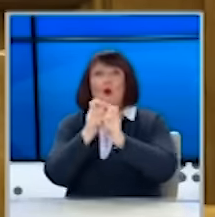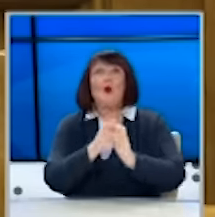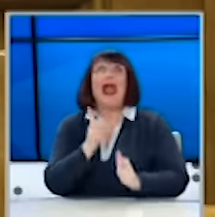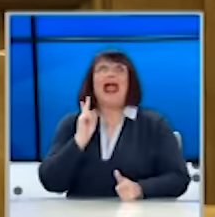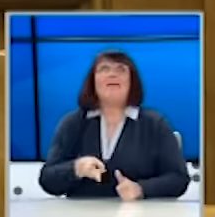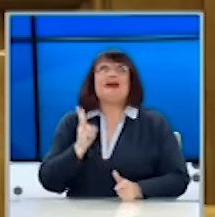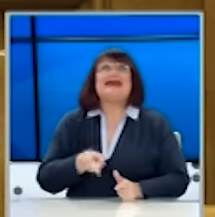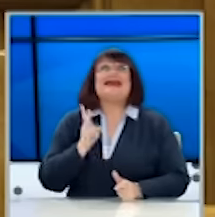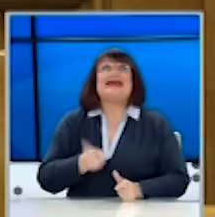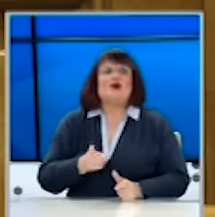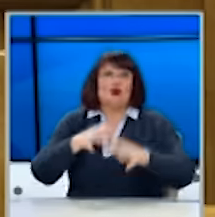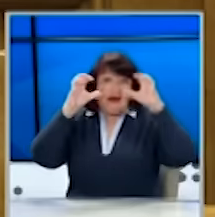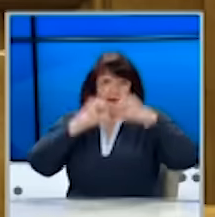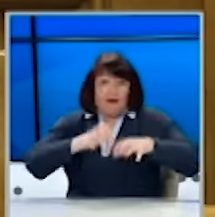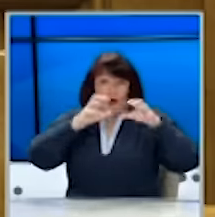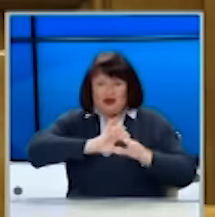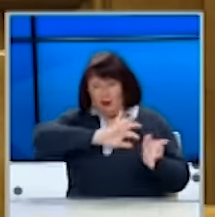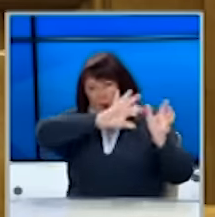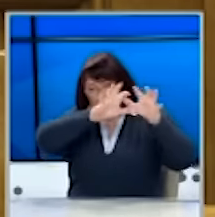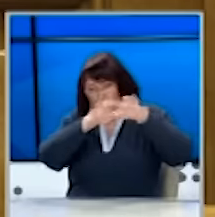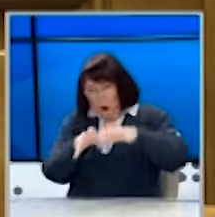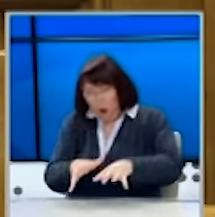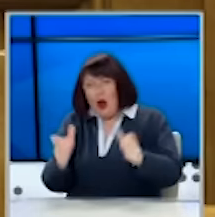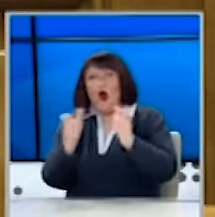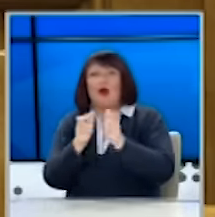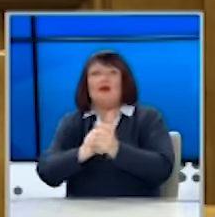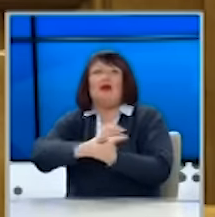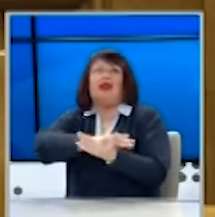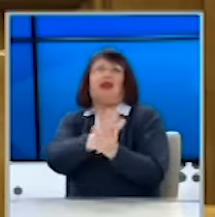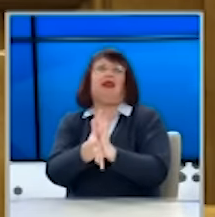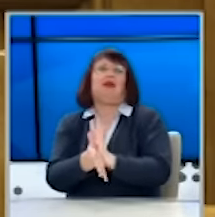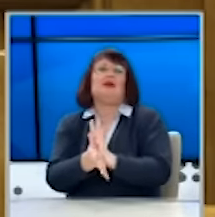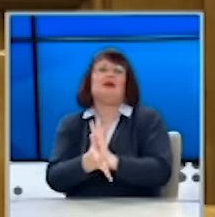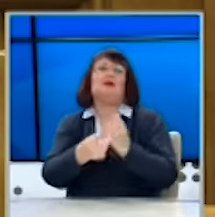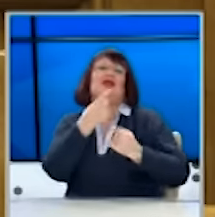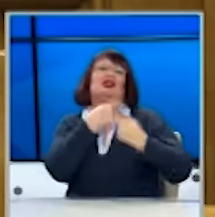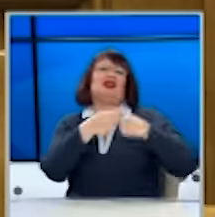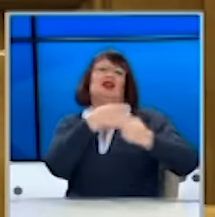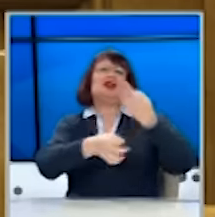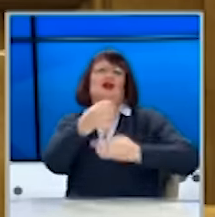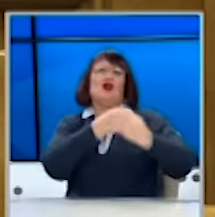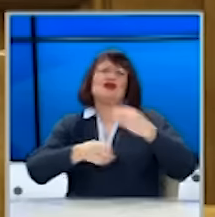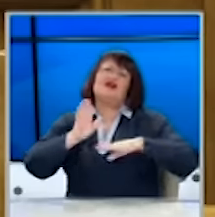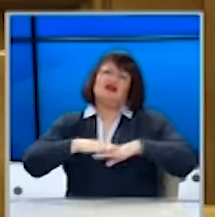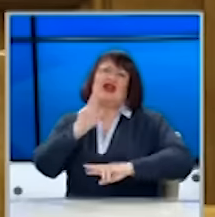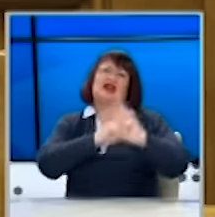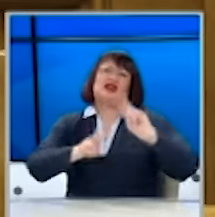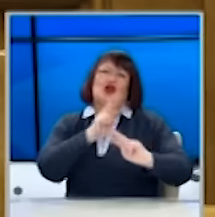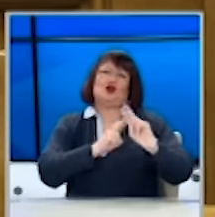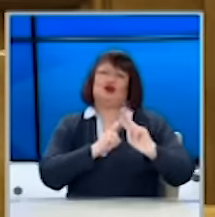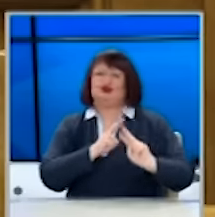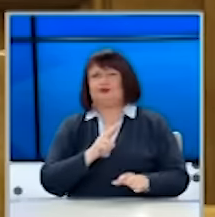πνιγούν με τις πρώτες βροχές. Και μετά πάλι θα λέτε για την κλιματική κρίση. Τελευταίο επιχείρημα